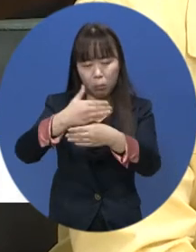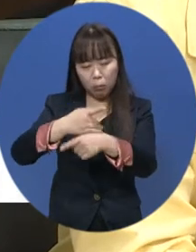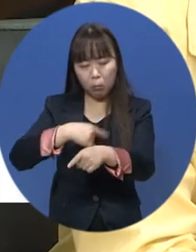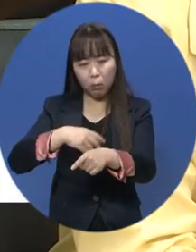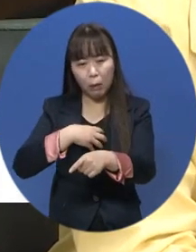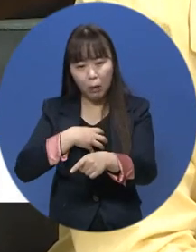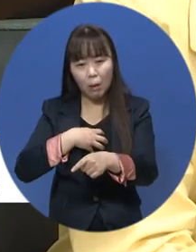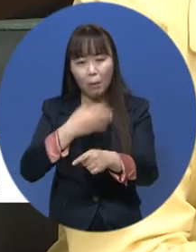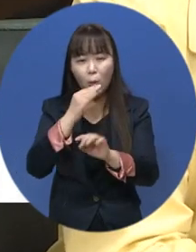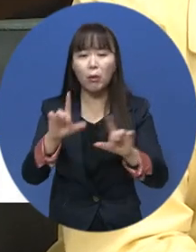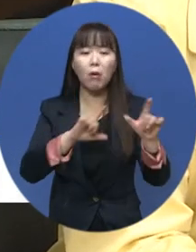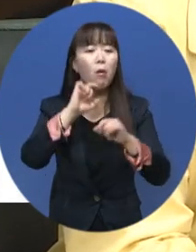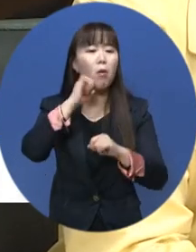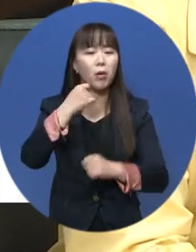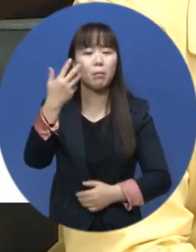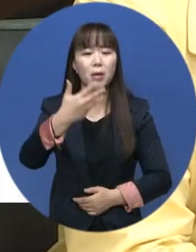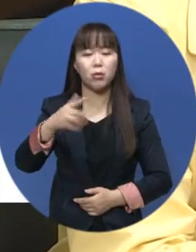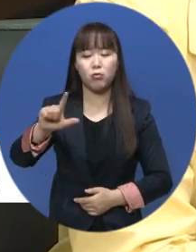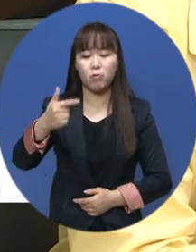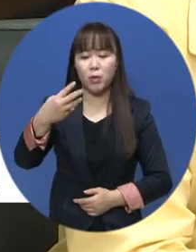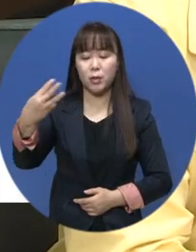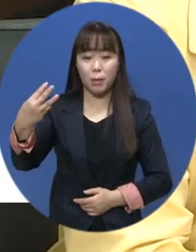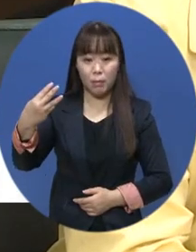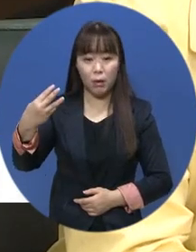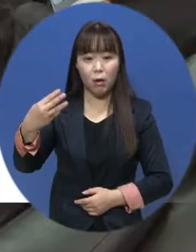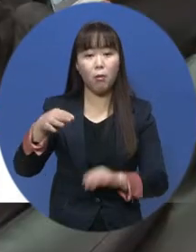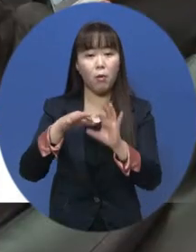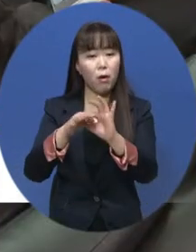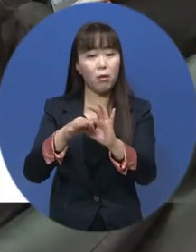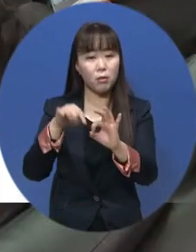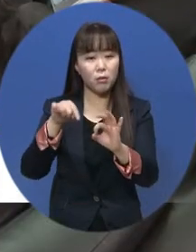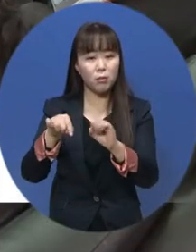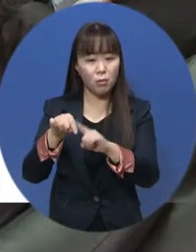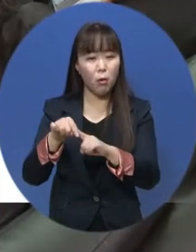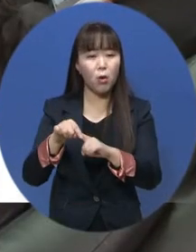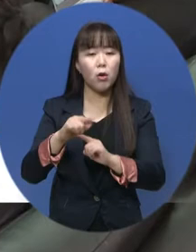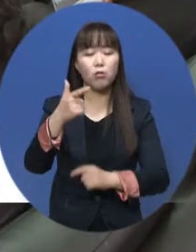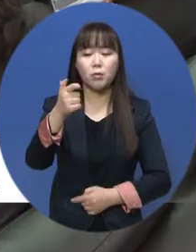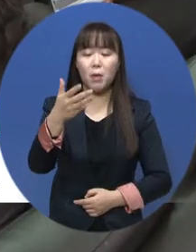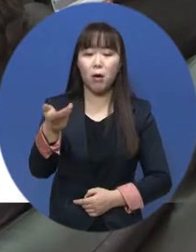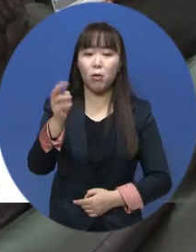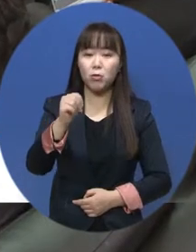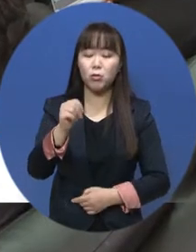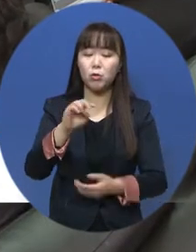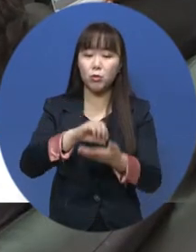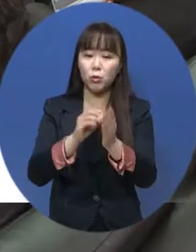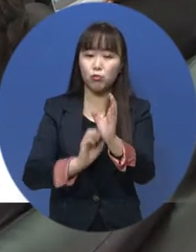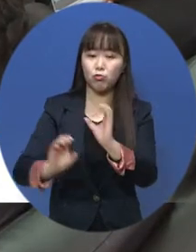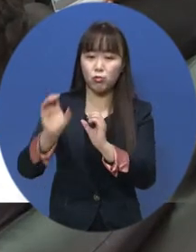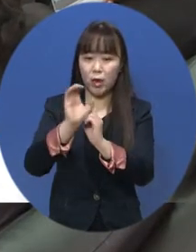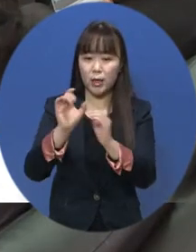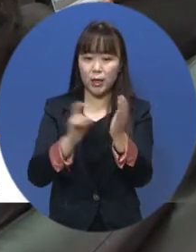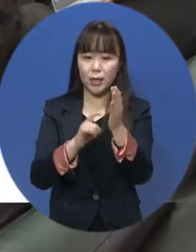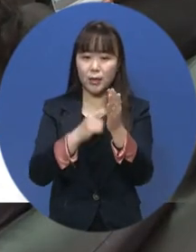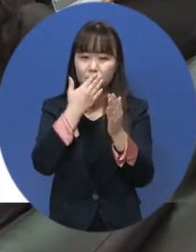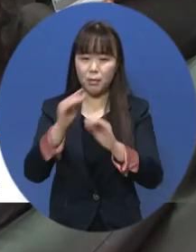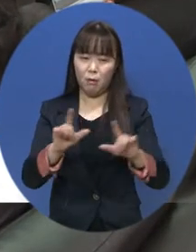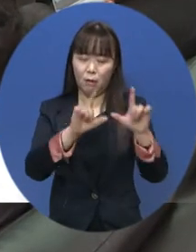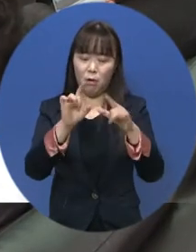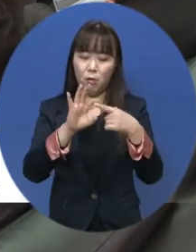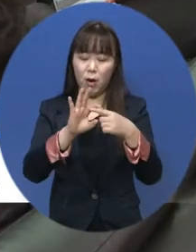생계 곤란 업체 8603 개소에 대해 68억 규모의 추가 김 급 민생 지원 대책을